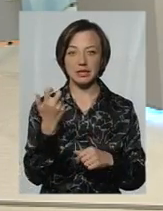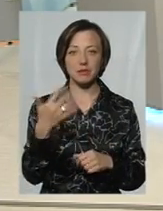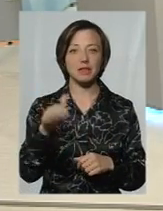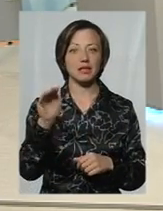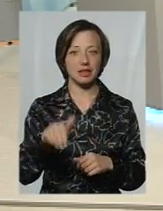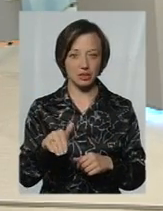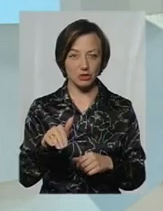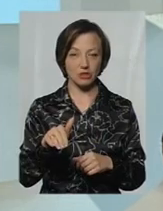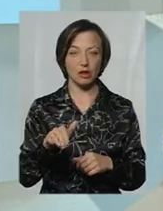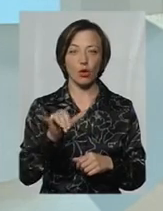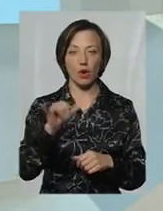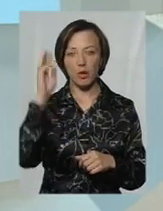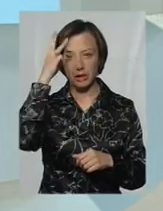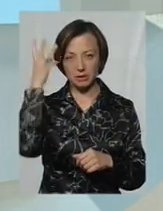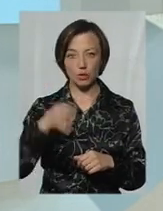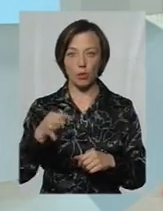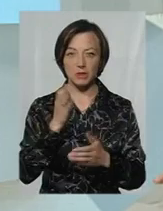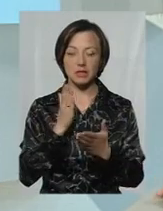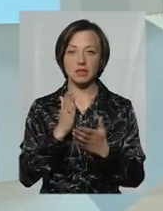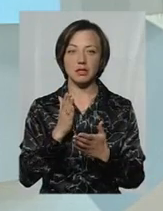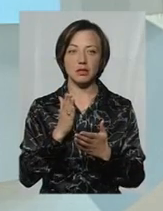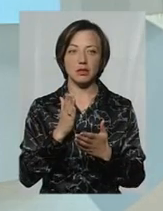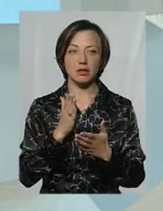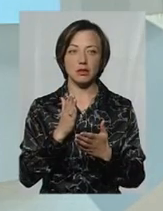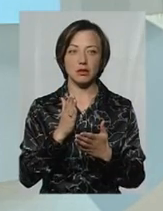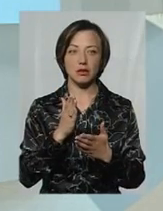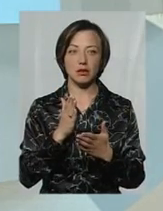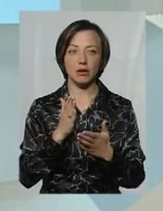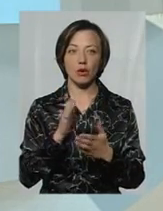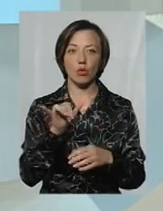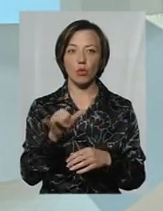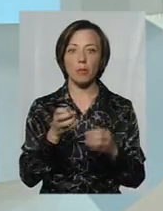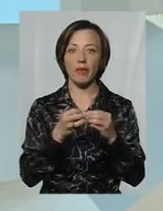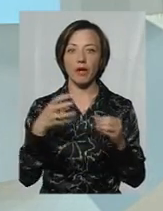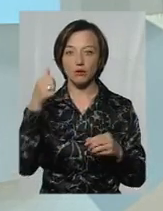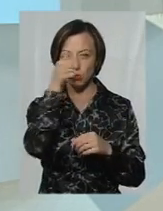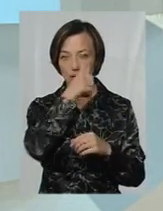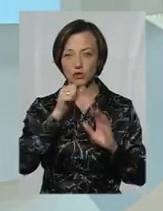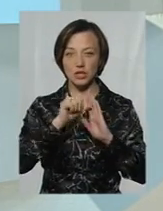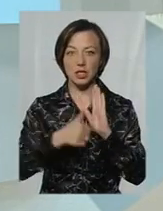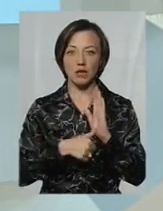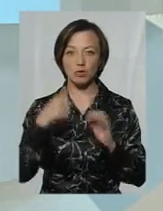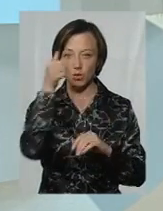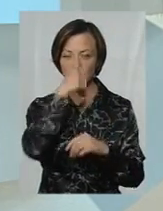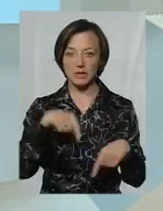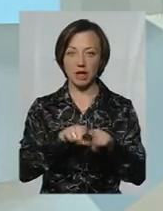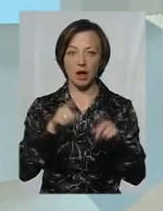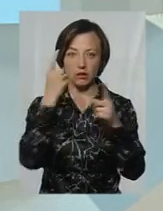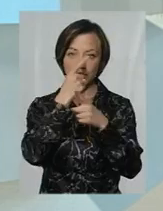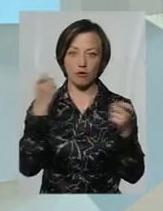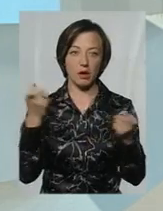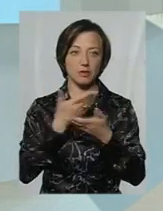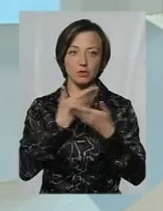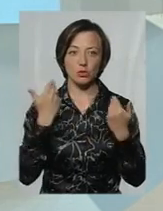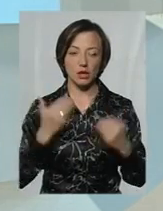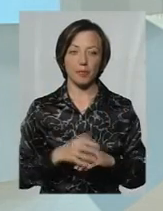тисяч. В Хмельницькій області звернень було у 15-му році. Наразі в 16-му році така інформація